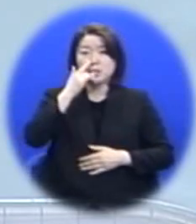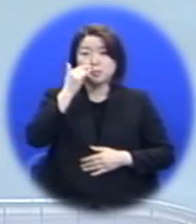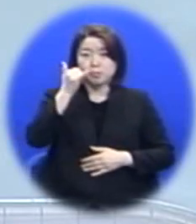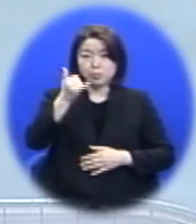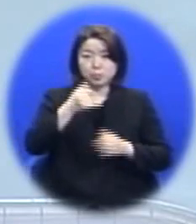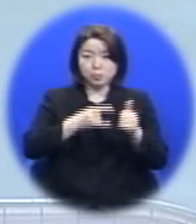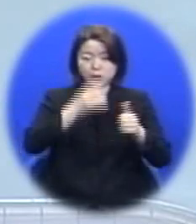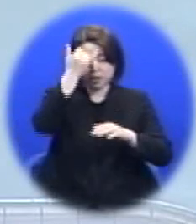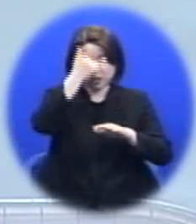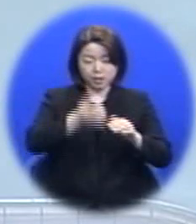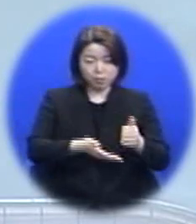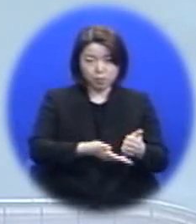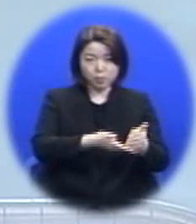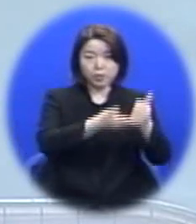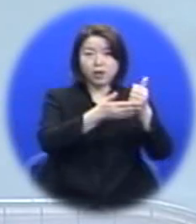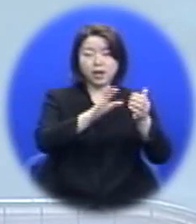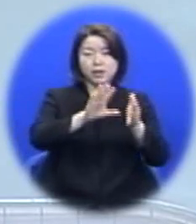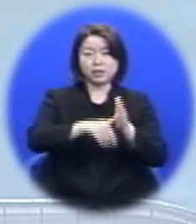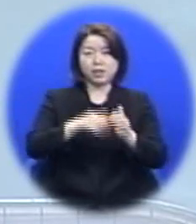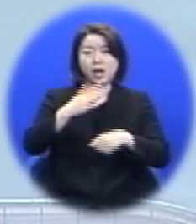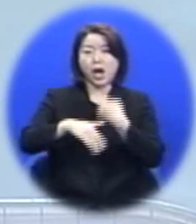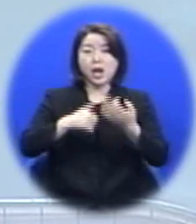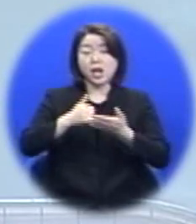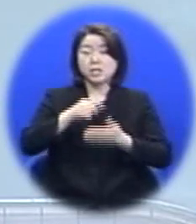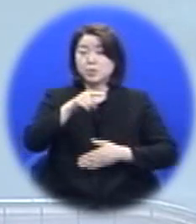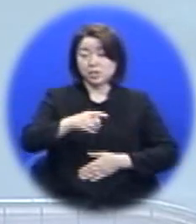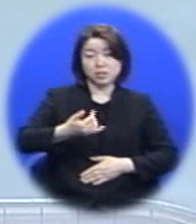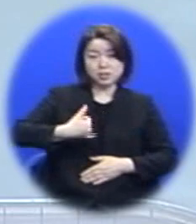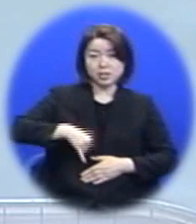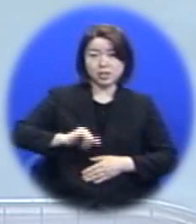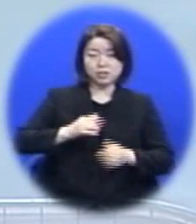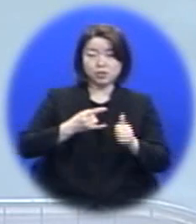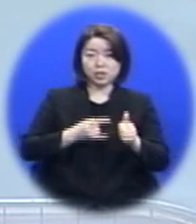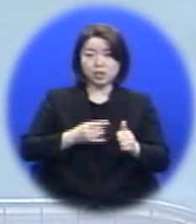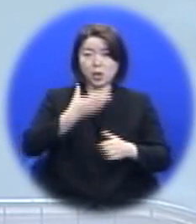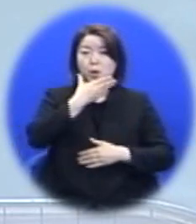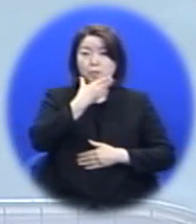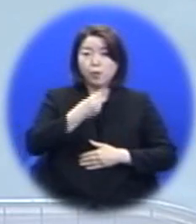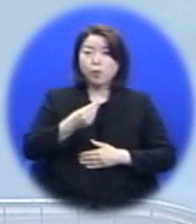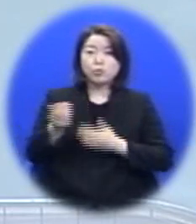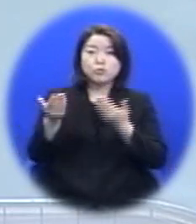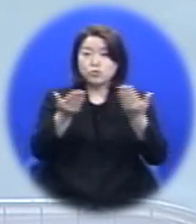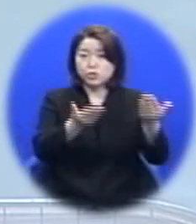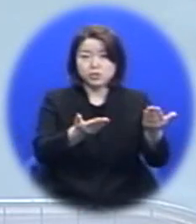부모에게 공경할 때 하나님께서 그 자녀들에게 복을 주신다는 이 사실은